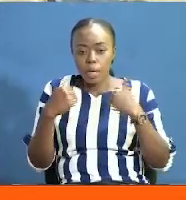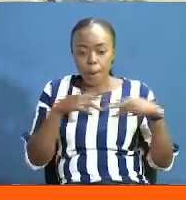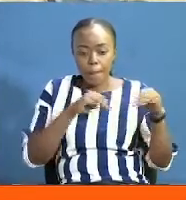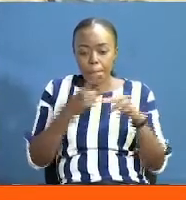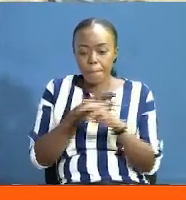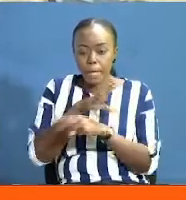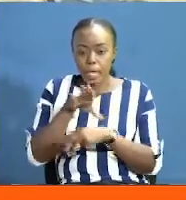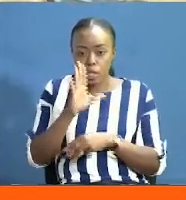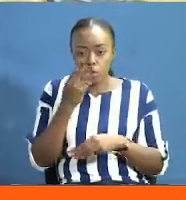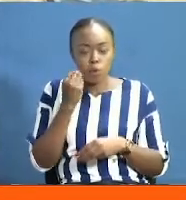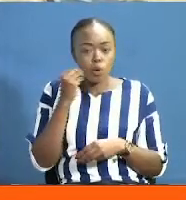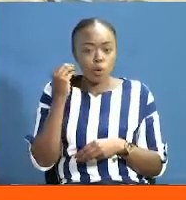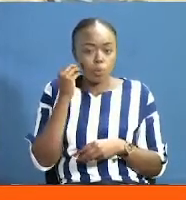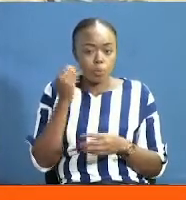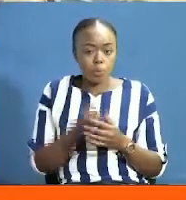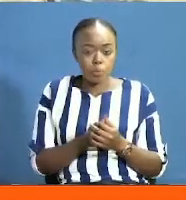Inapitia hapa kwenu.